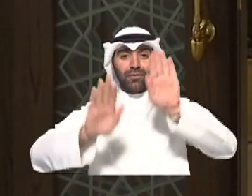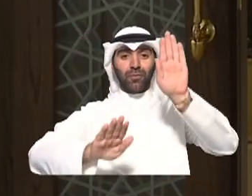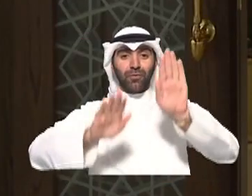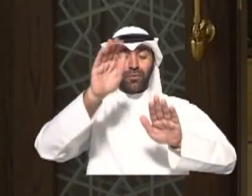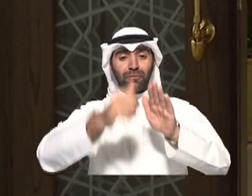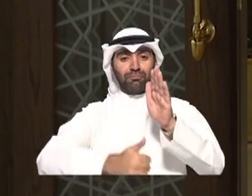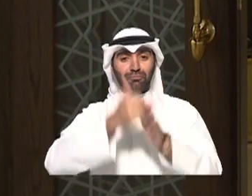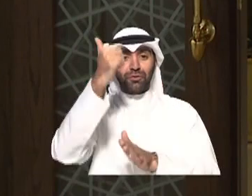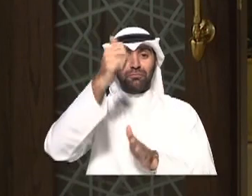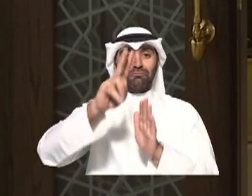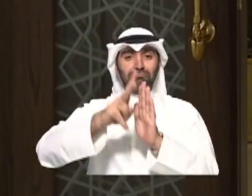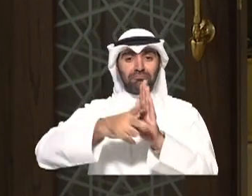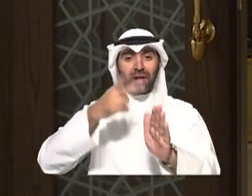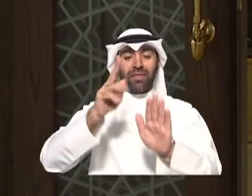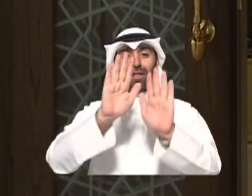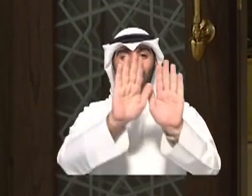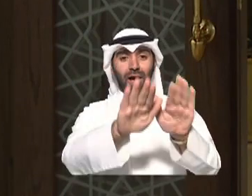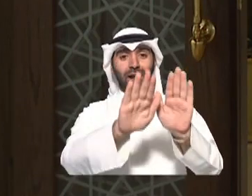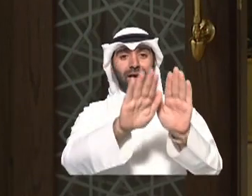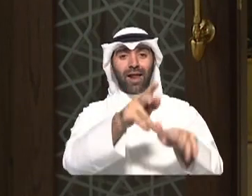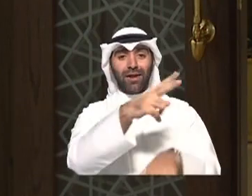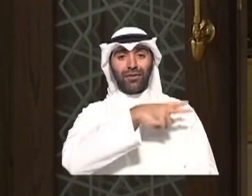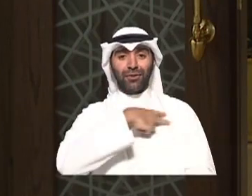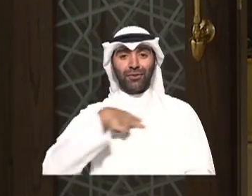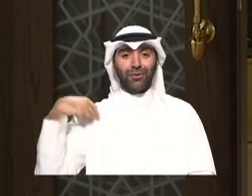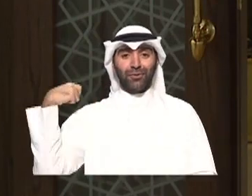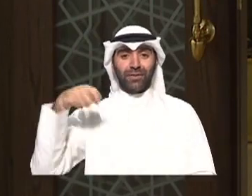الصالح. وبعد ذلك رفعت الجلسة